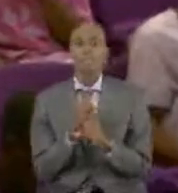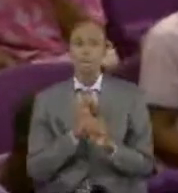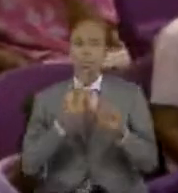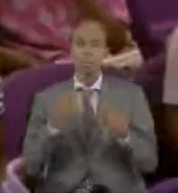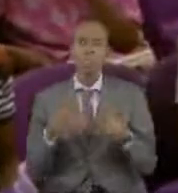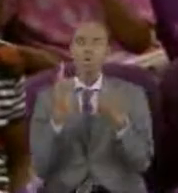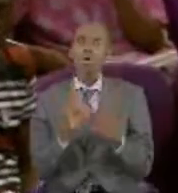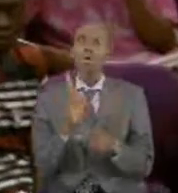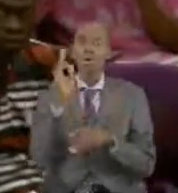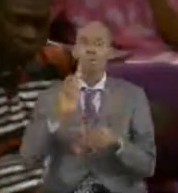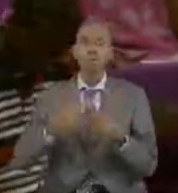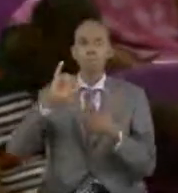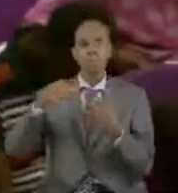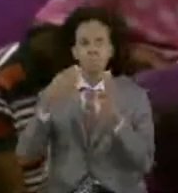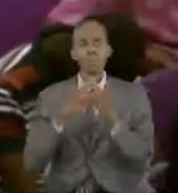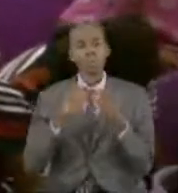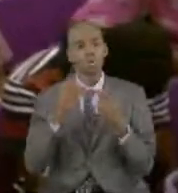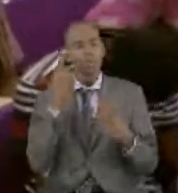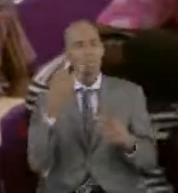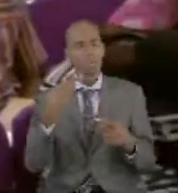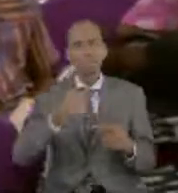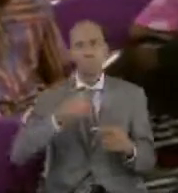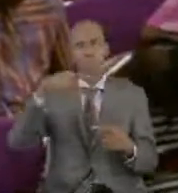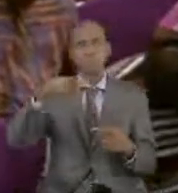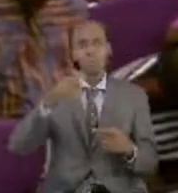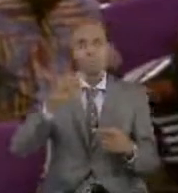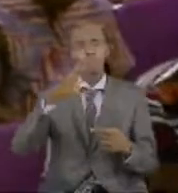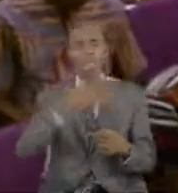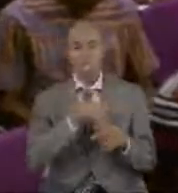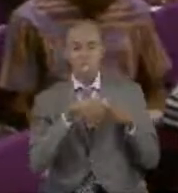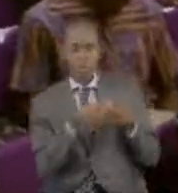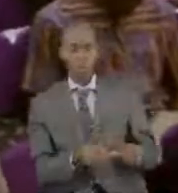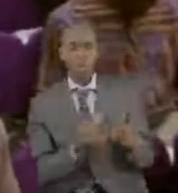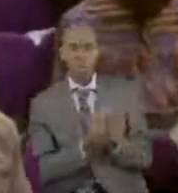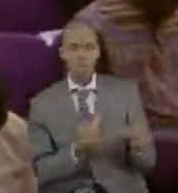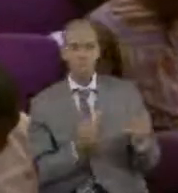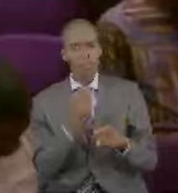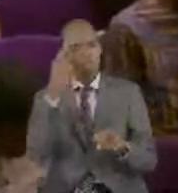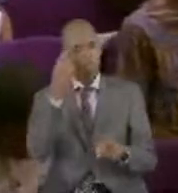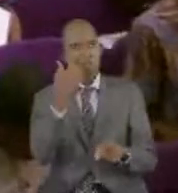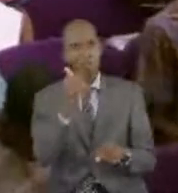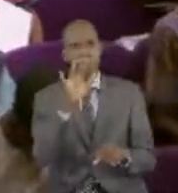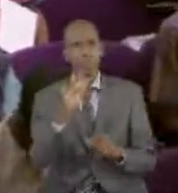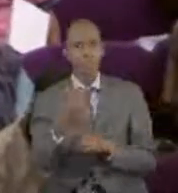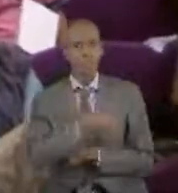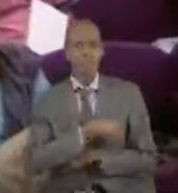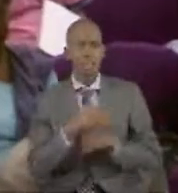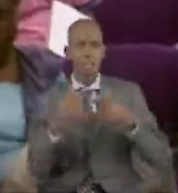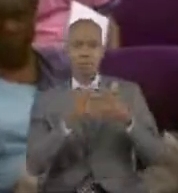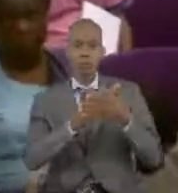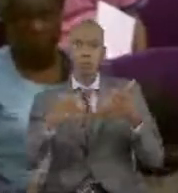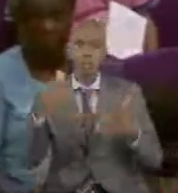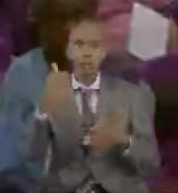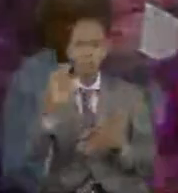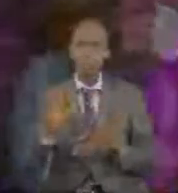à Jérusalem pour faire la connaissance de Cephas et je demeurai 15 jours chez lui. Verset 19.